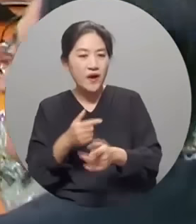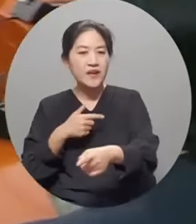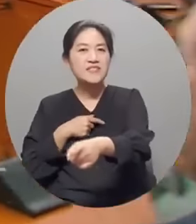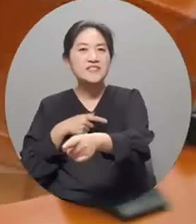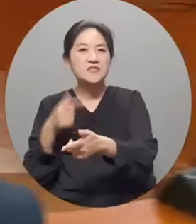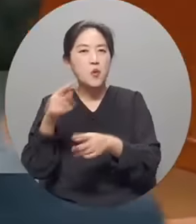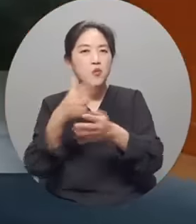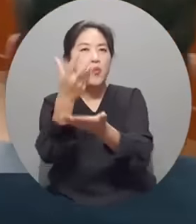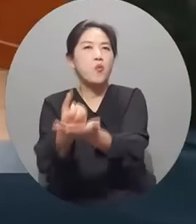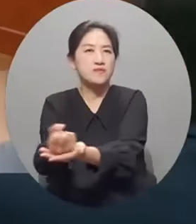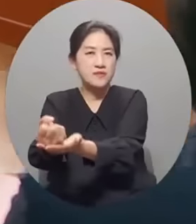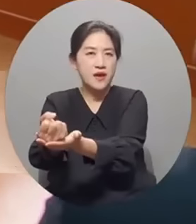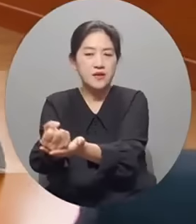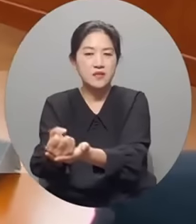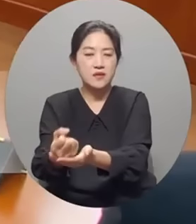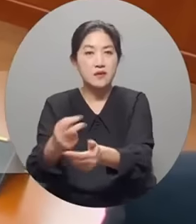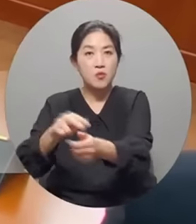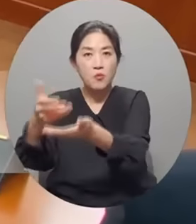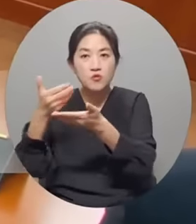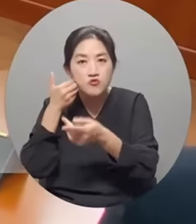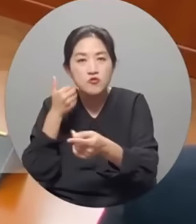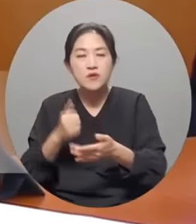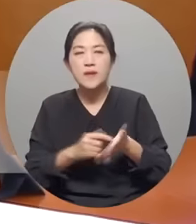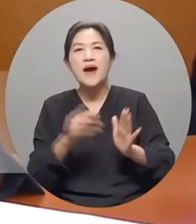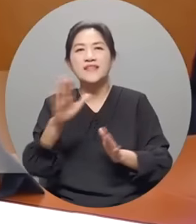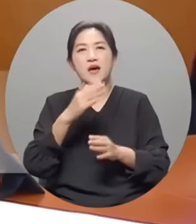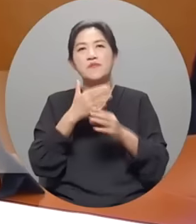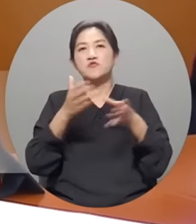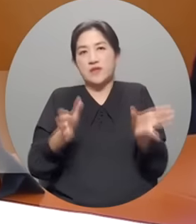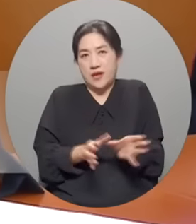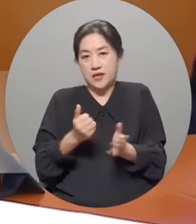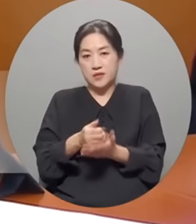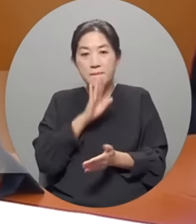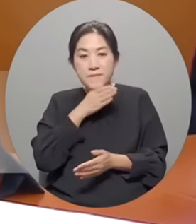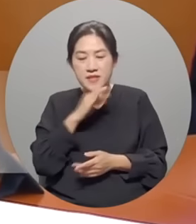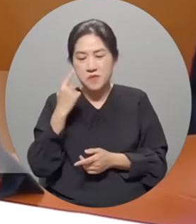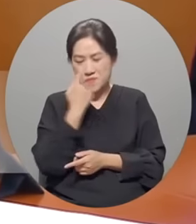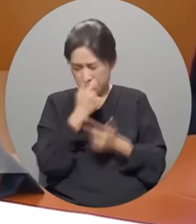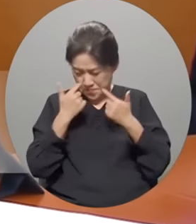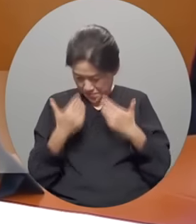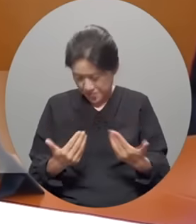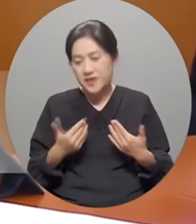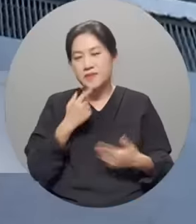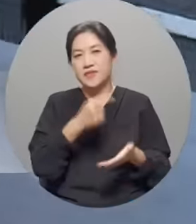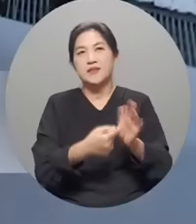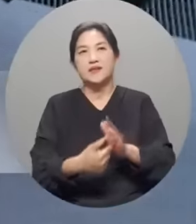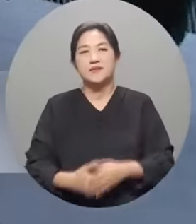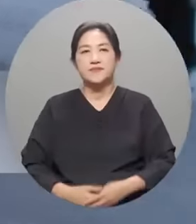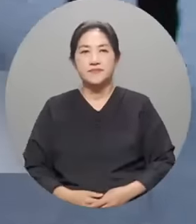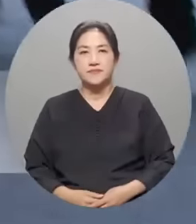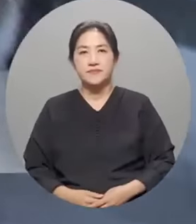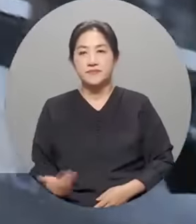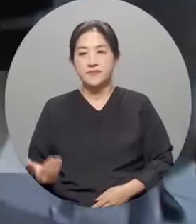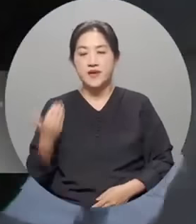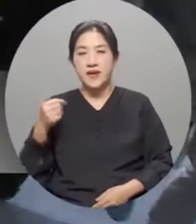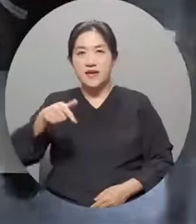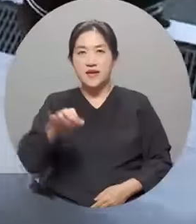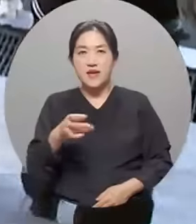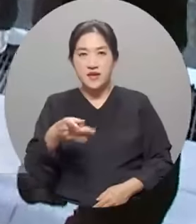민주당은 제보자 신원은 공개하지 않았지만 진위 여부는 철저히 검증했다고도 밝혔습니다. 앞서 강혜경